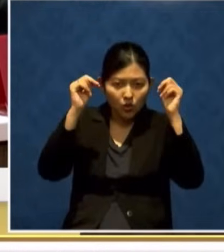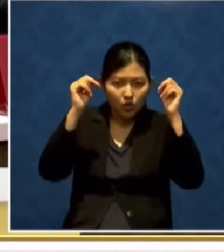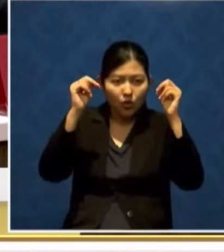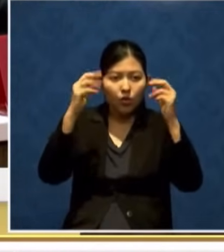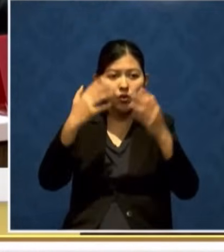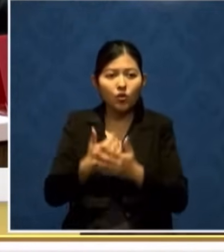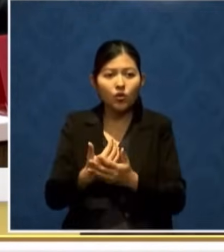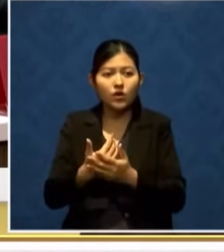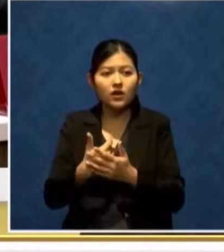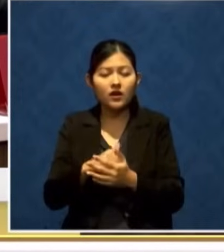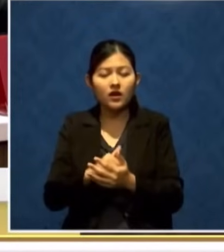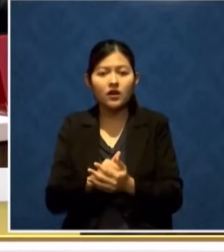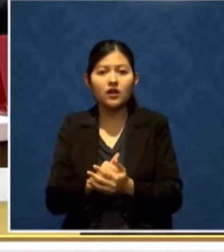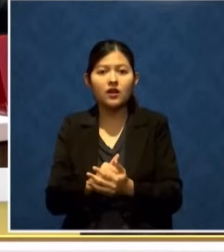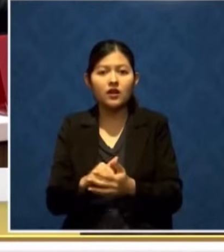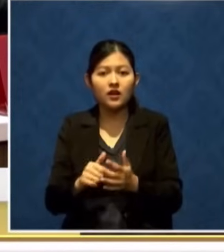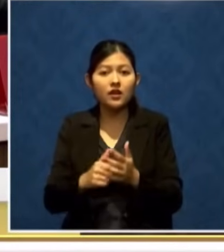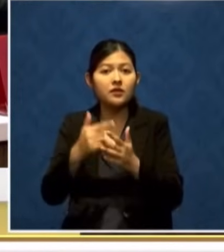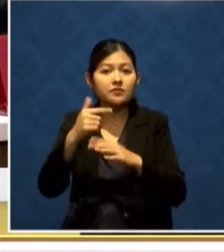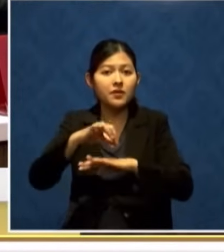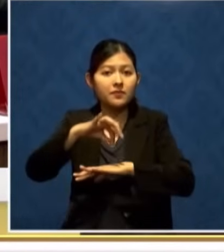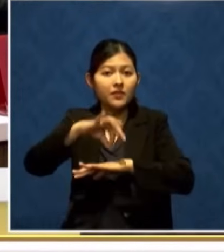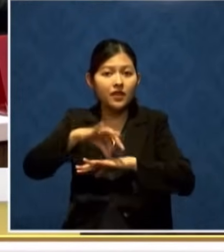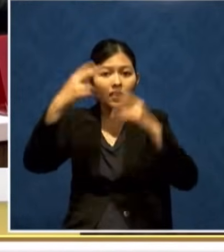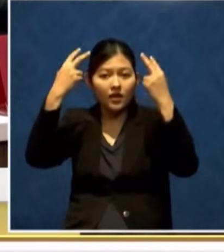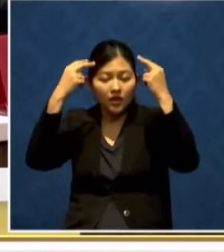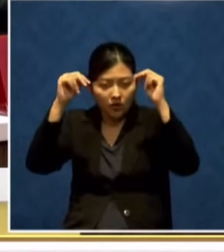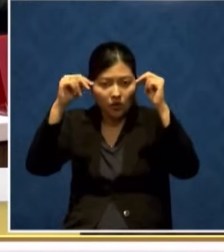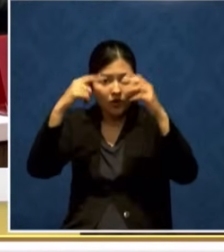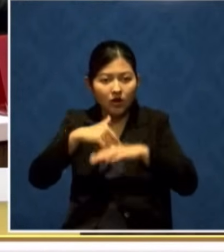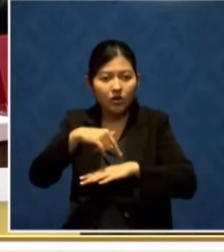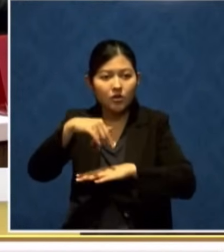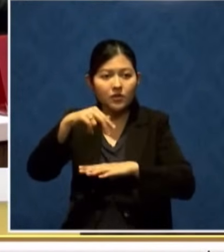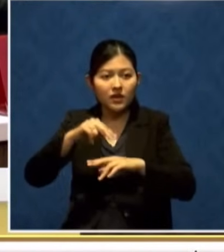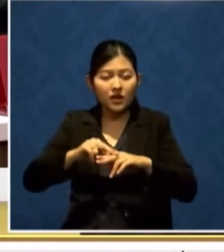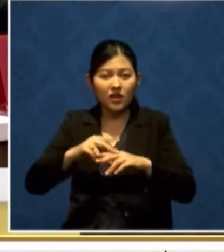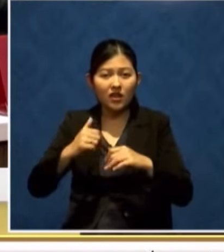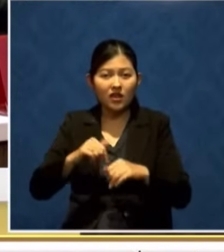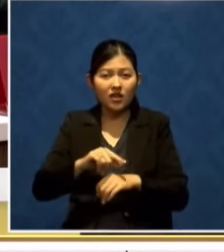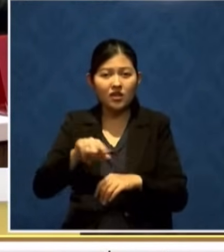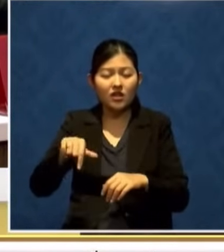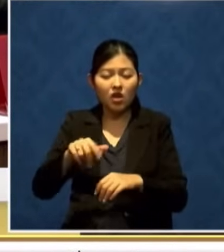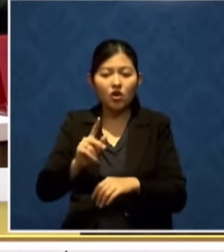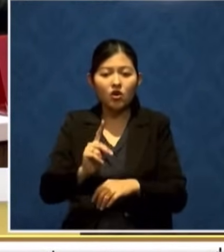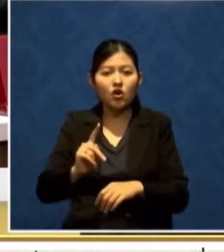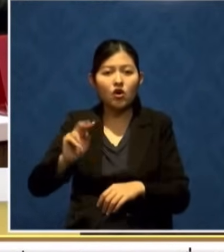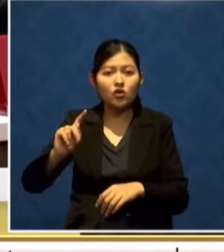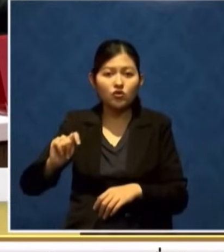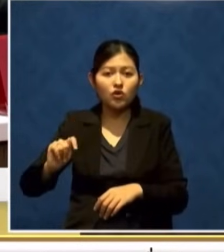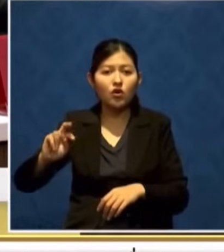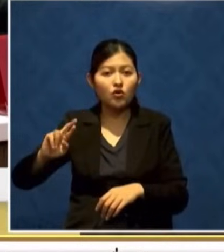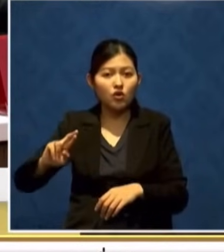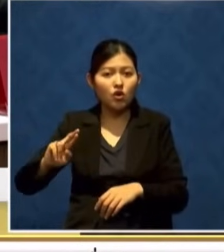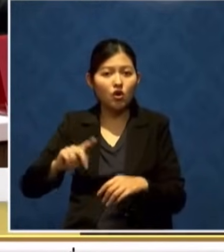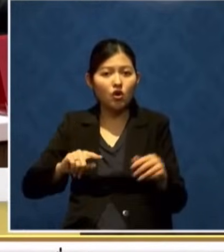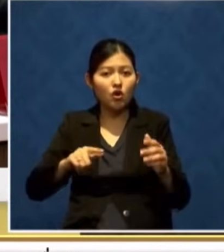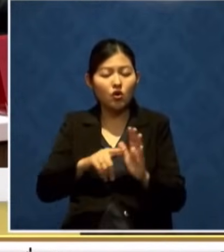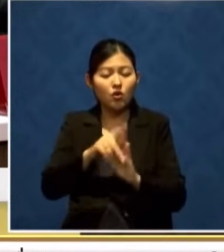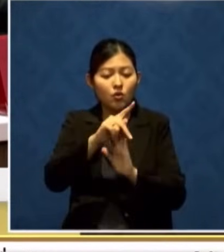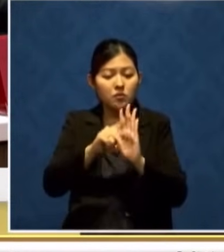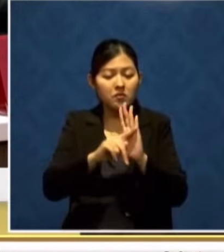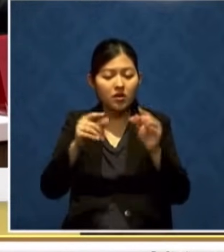เข้ามาเป็นนายกแล้วเข้าไปนั่งกตรตามกฎหมายฉบับใหม่เขาได้